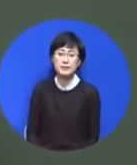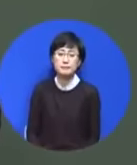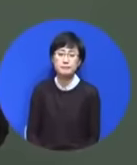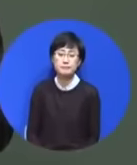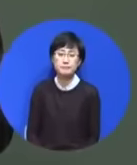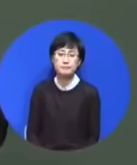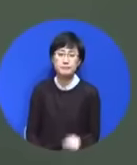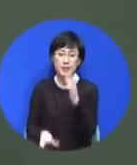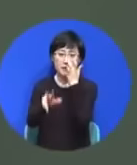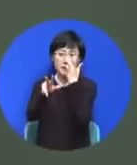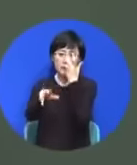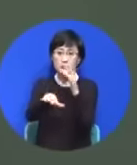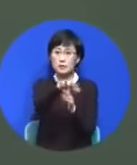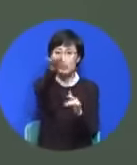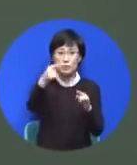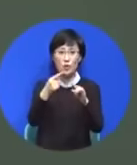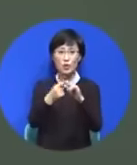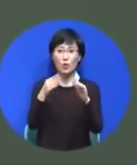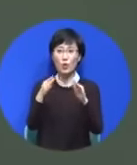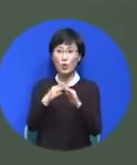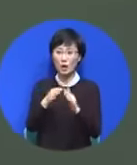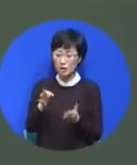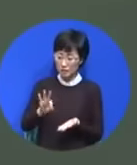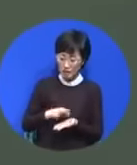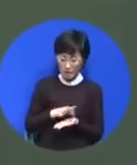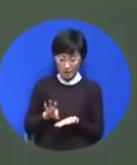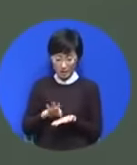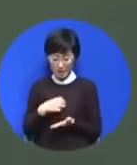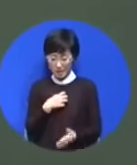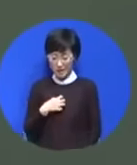여러분들 재정 같은 걱정 많이